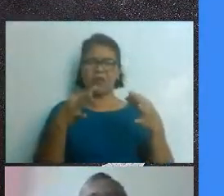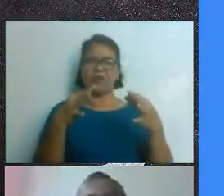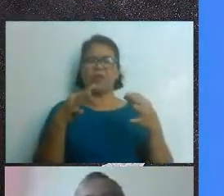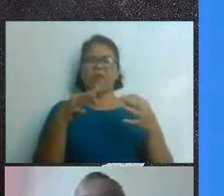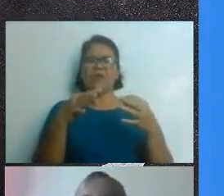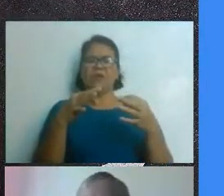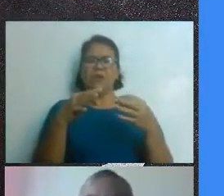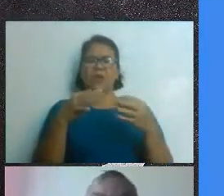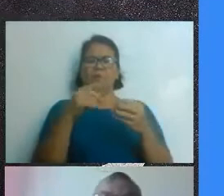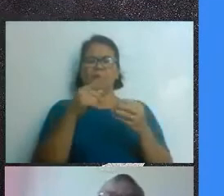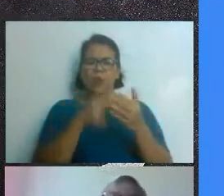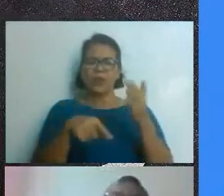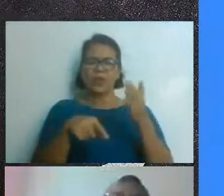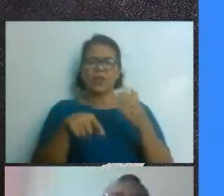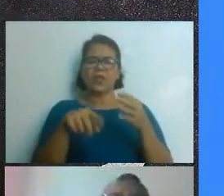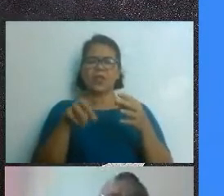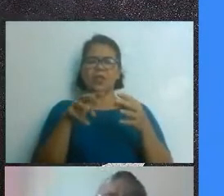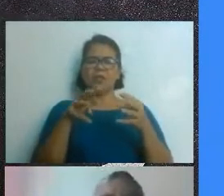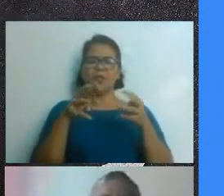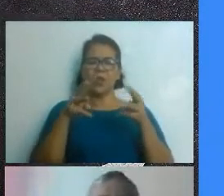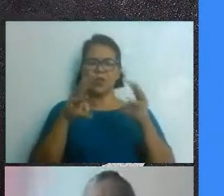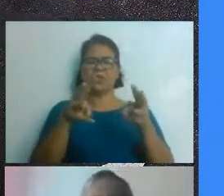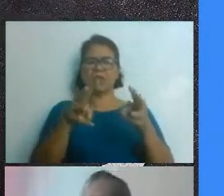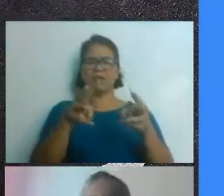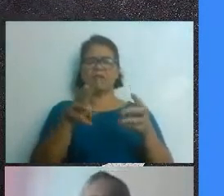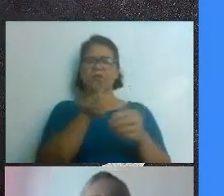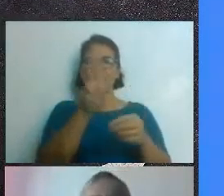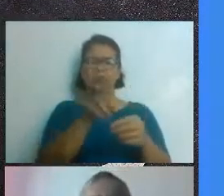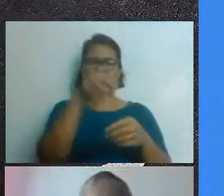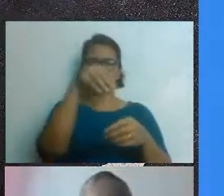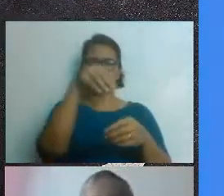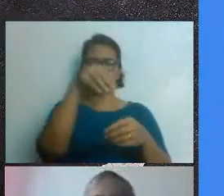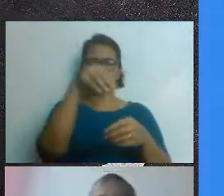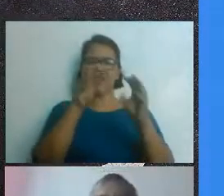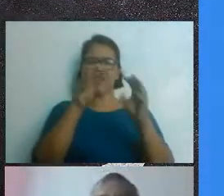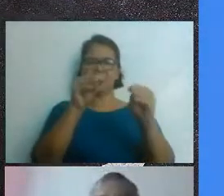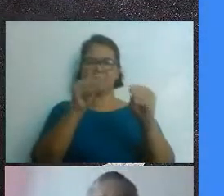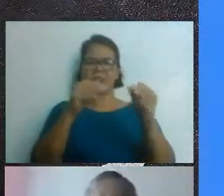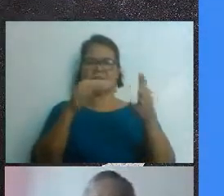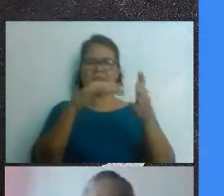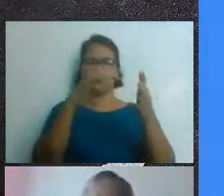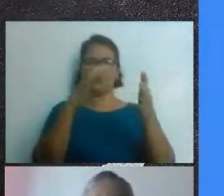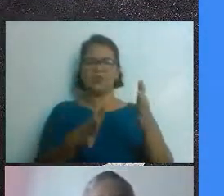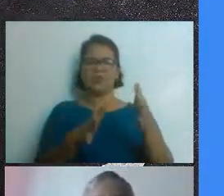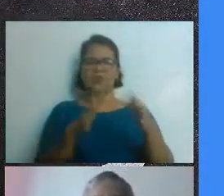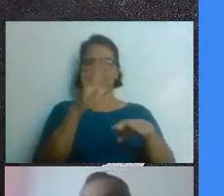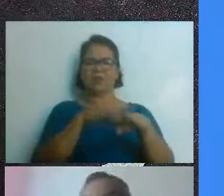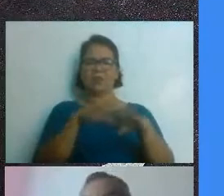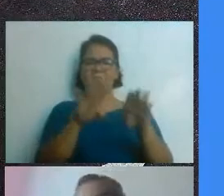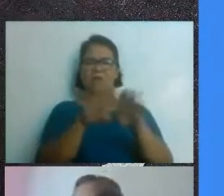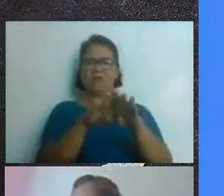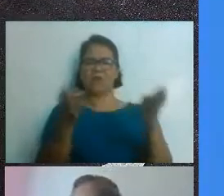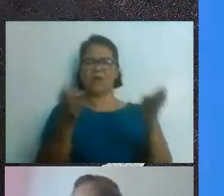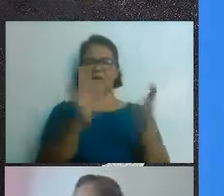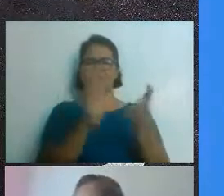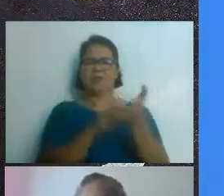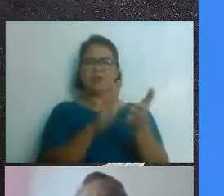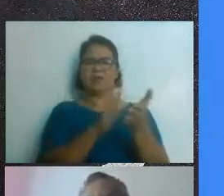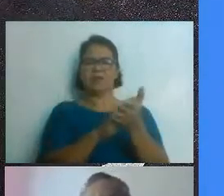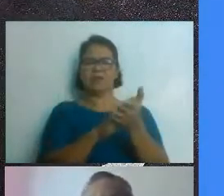school leaders, and teachers in their resilience, adaptability, resourcefulness in delivering